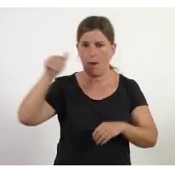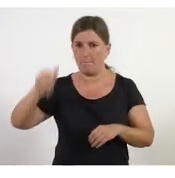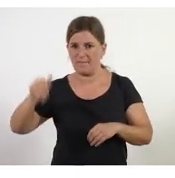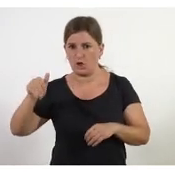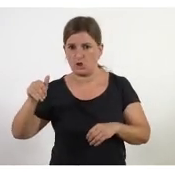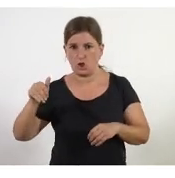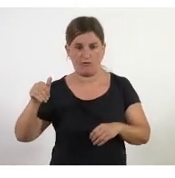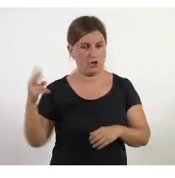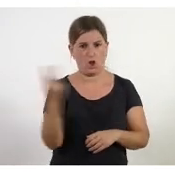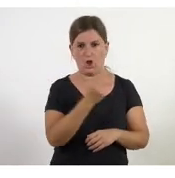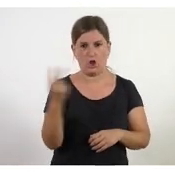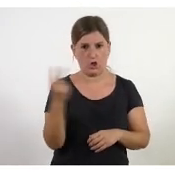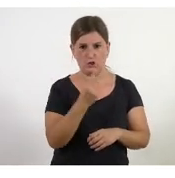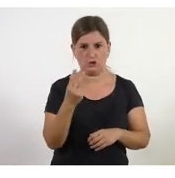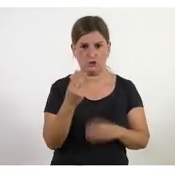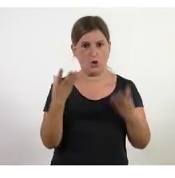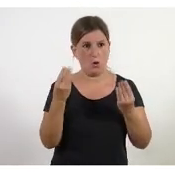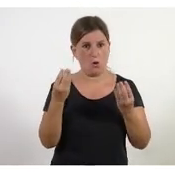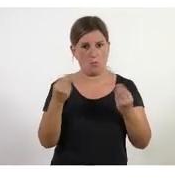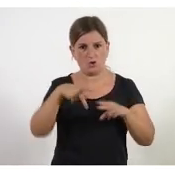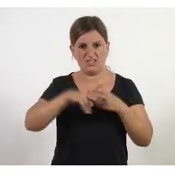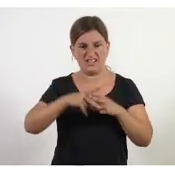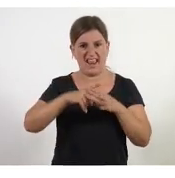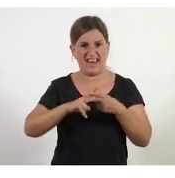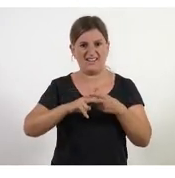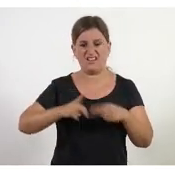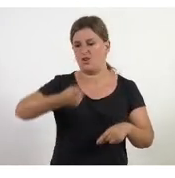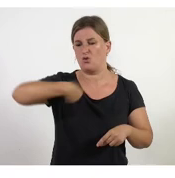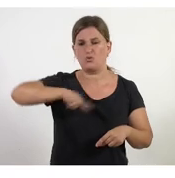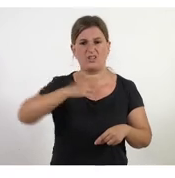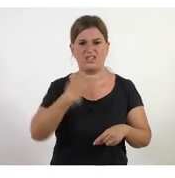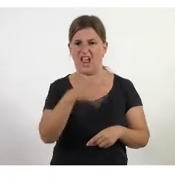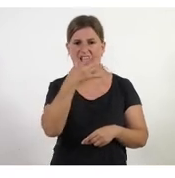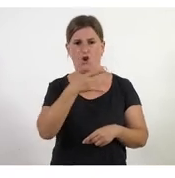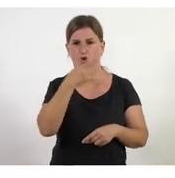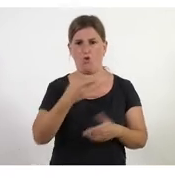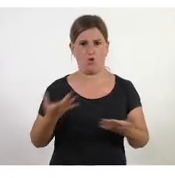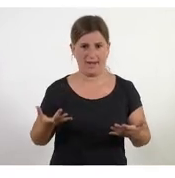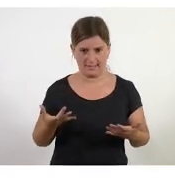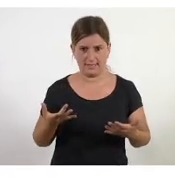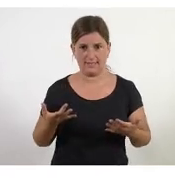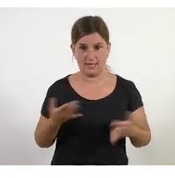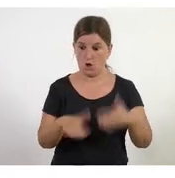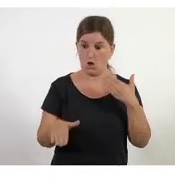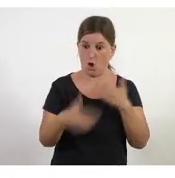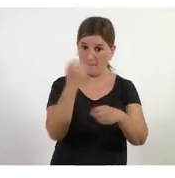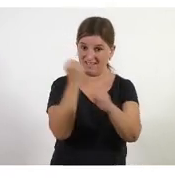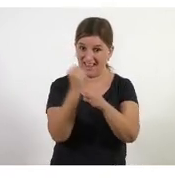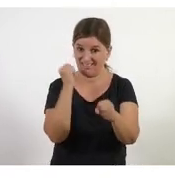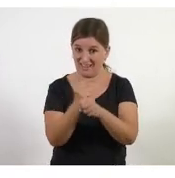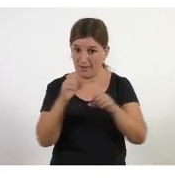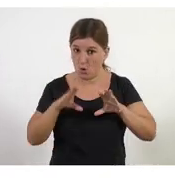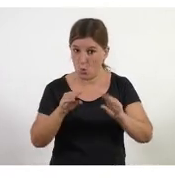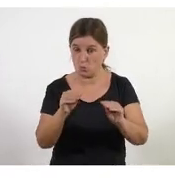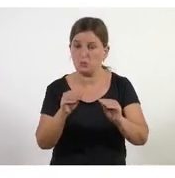un punt de que molts de nosaltres ja estem familiaritzats amb les eines. El començar a treballar amb elles és